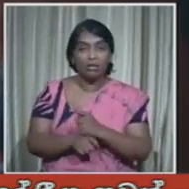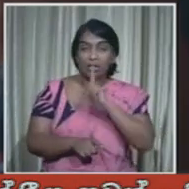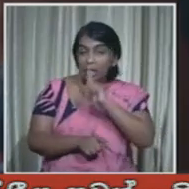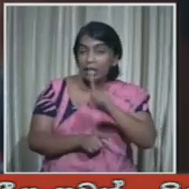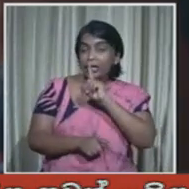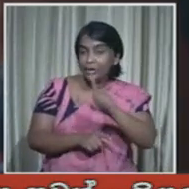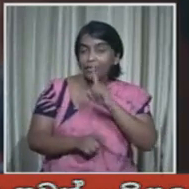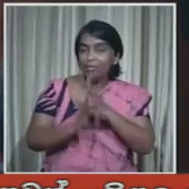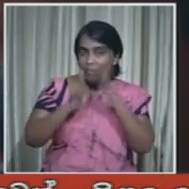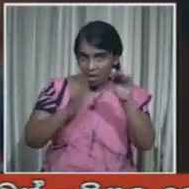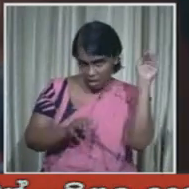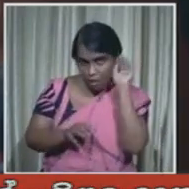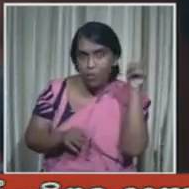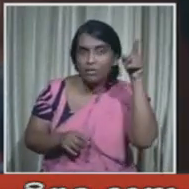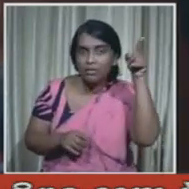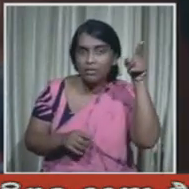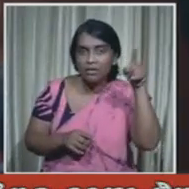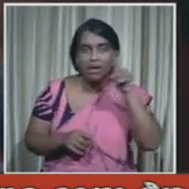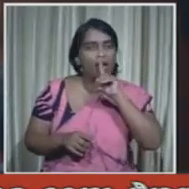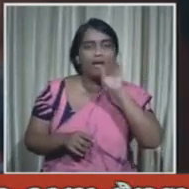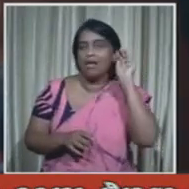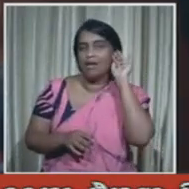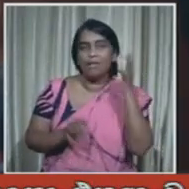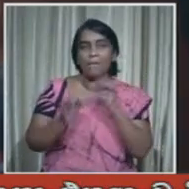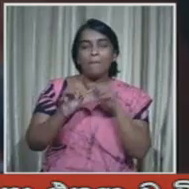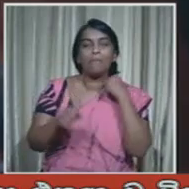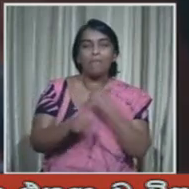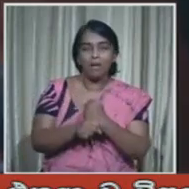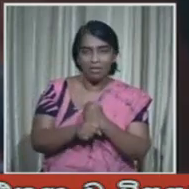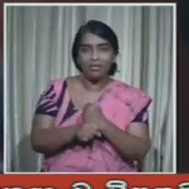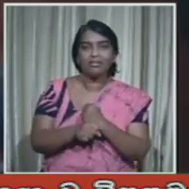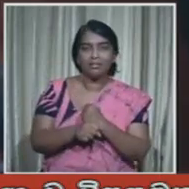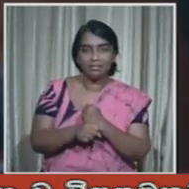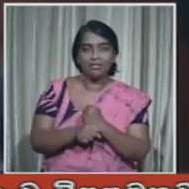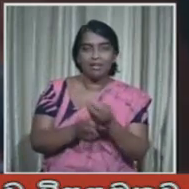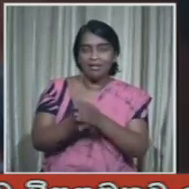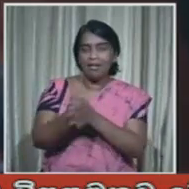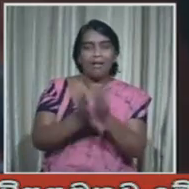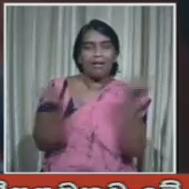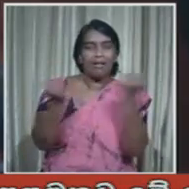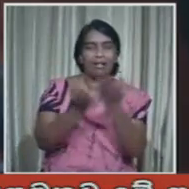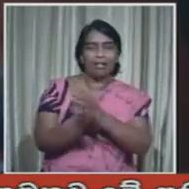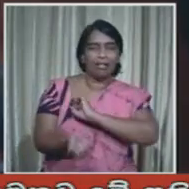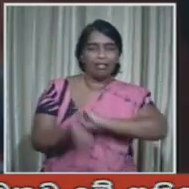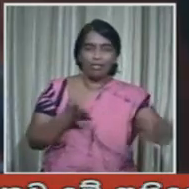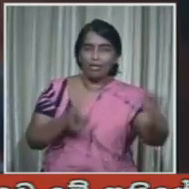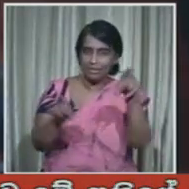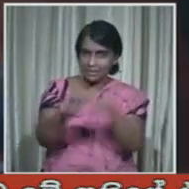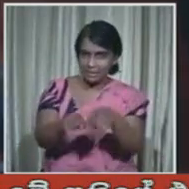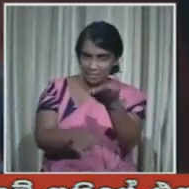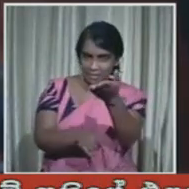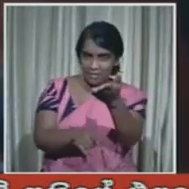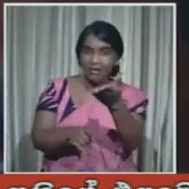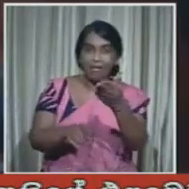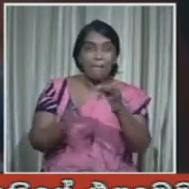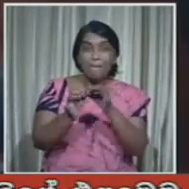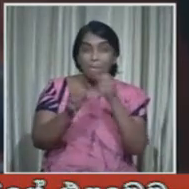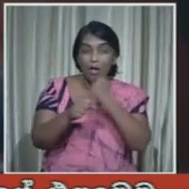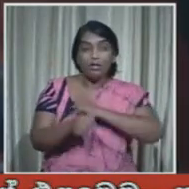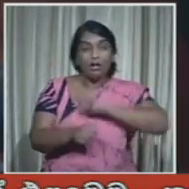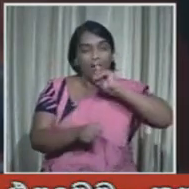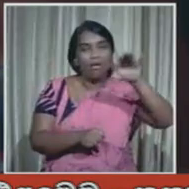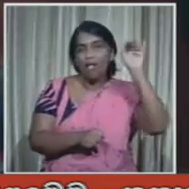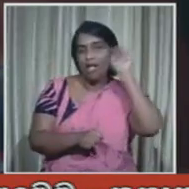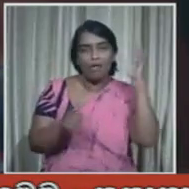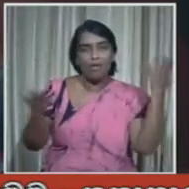කිව්වද එහුම් කන් දුන්නද එහුම් කන් දුන්න බන්දුල්ලා ඕගොල්ලෝ නේද අත පිසින කඩදාසි මතක තබා ගන්න මේ බන්දුල්ලාට එහුම් කන් දුන්නේ නැහැ